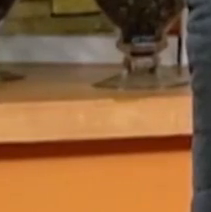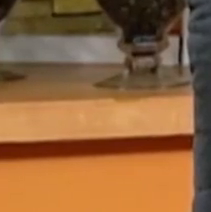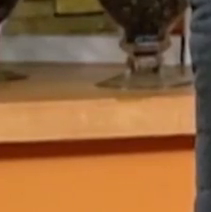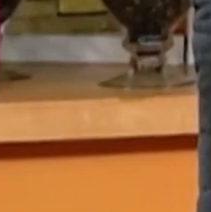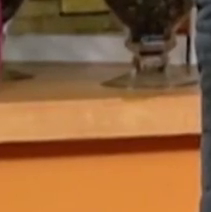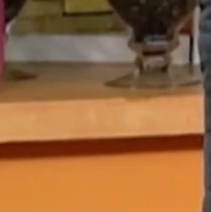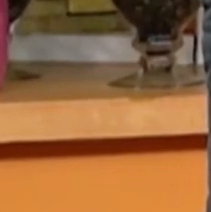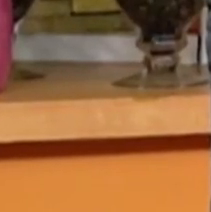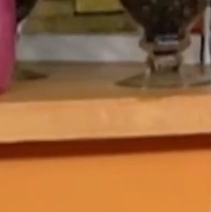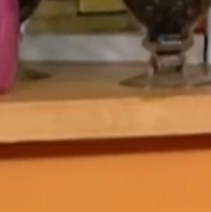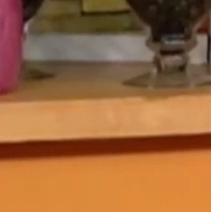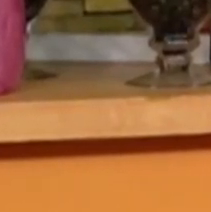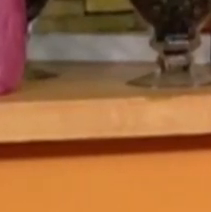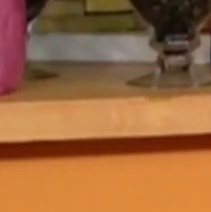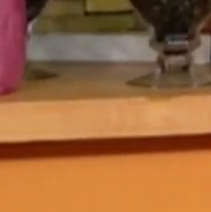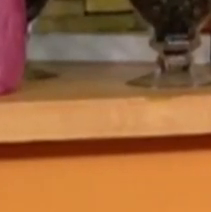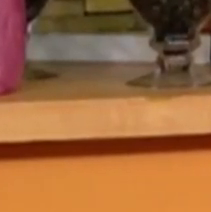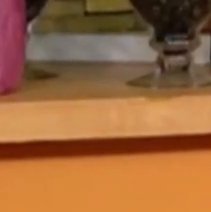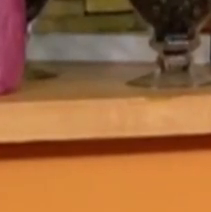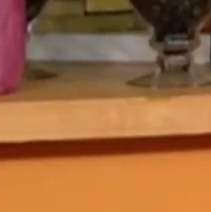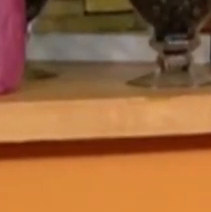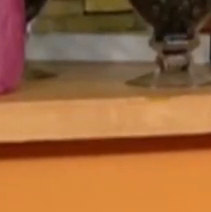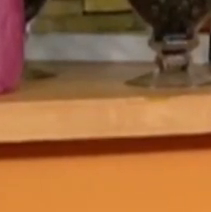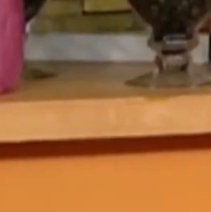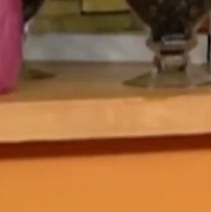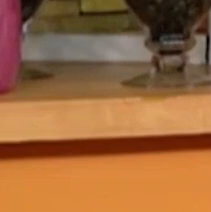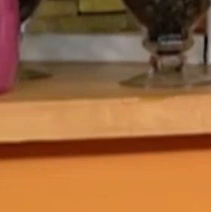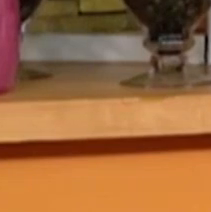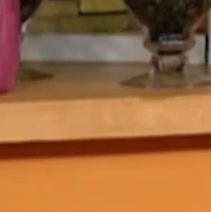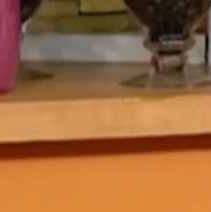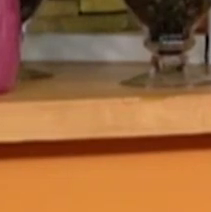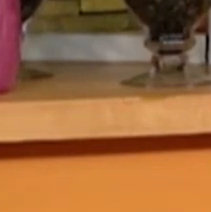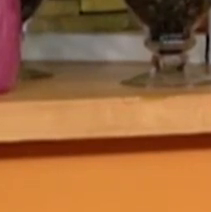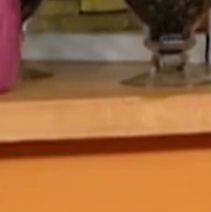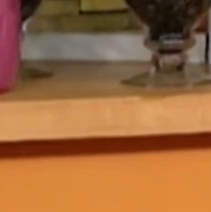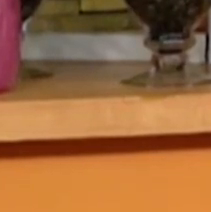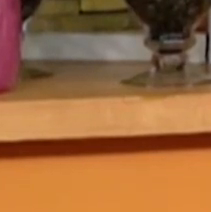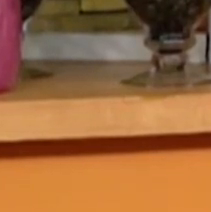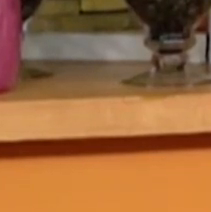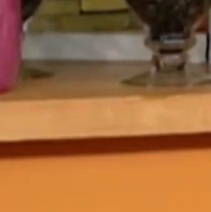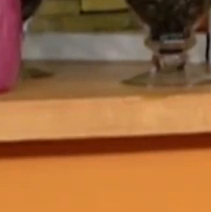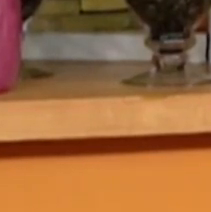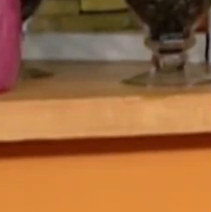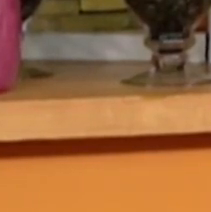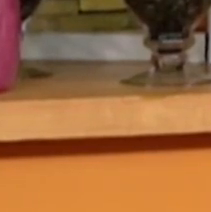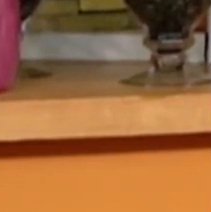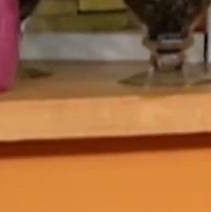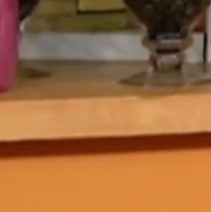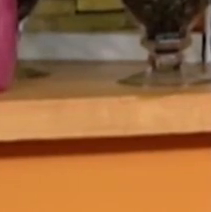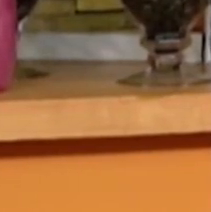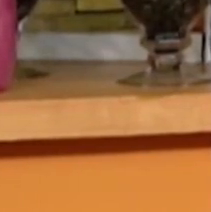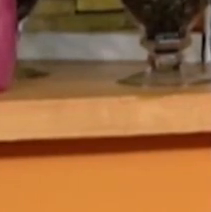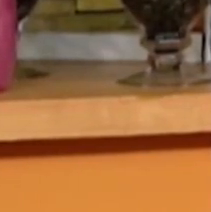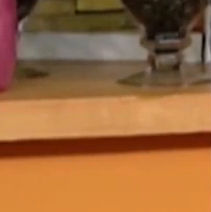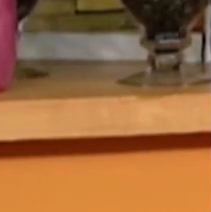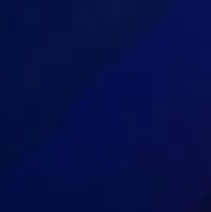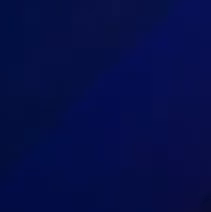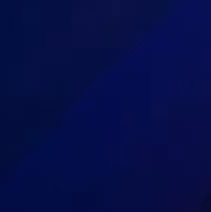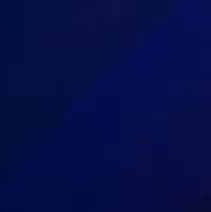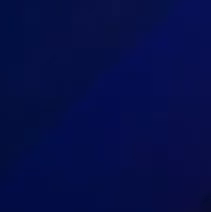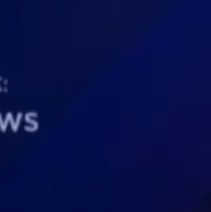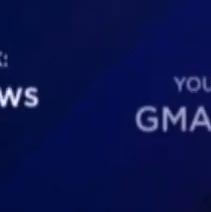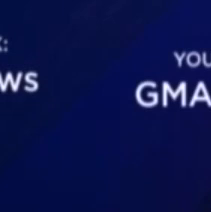mga kapuso abroad, maaari kaming masubaybayan sa GMA Pinoy TV at www.gmanews.tv.